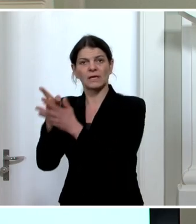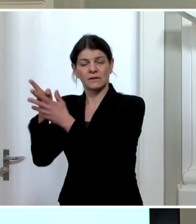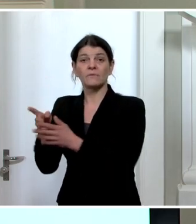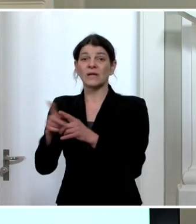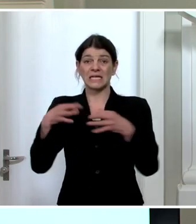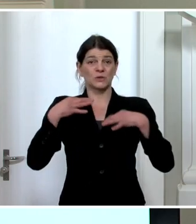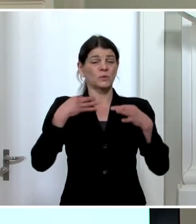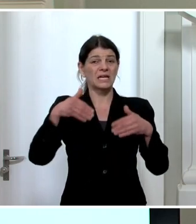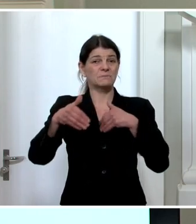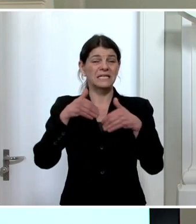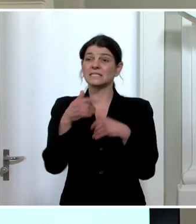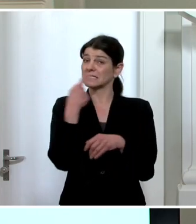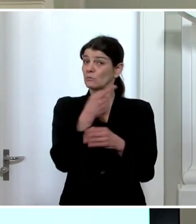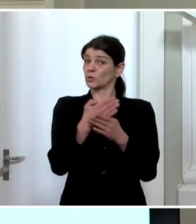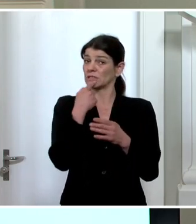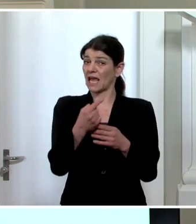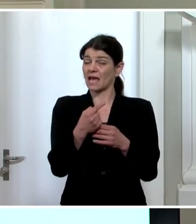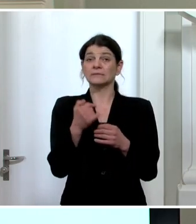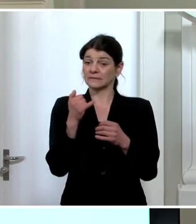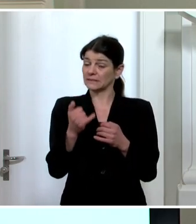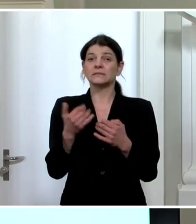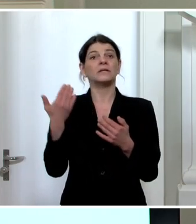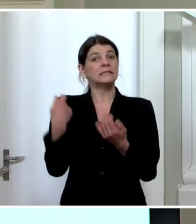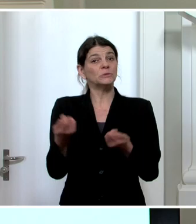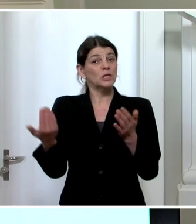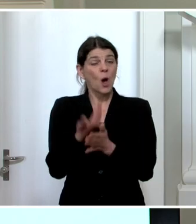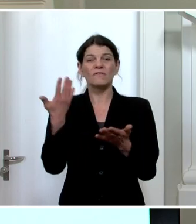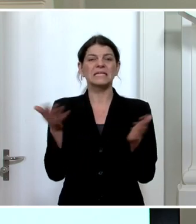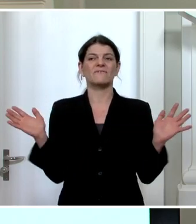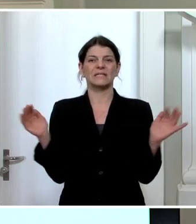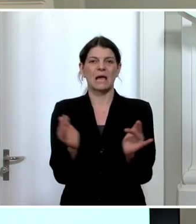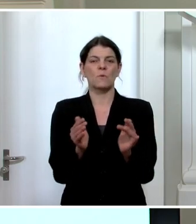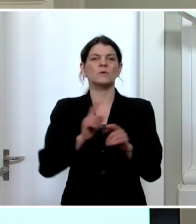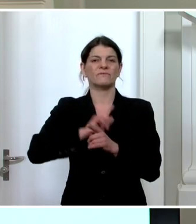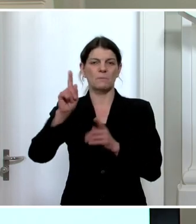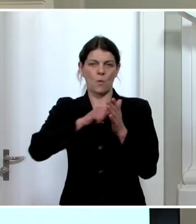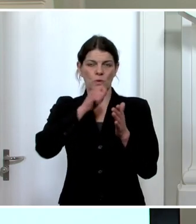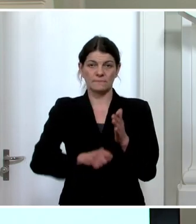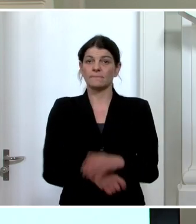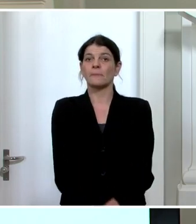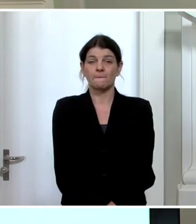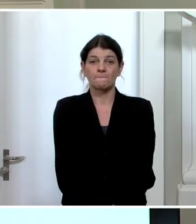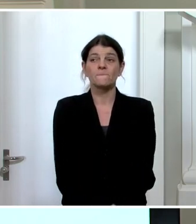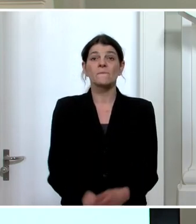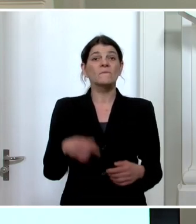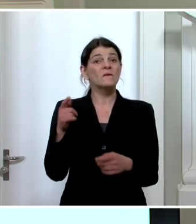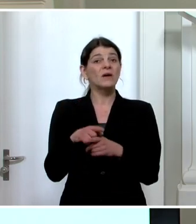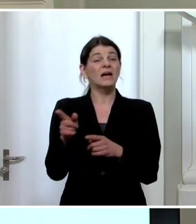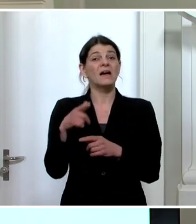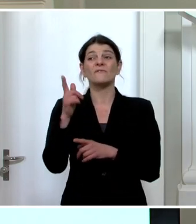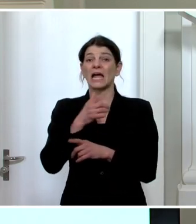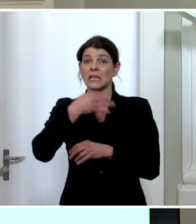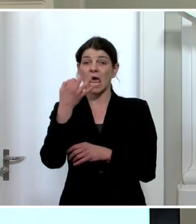bereits ausgeführt, gehört dazu neu auch das Versammlungsverbot. Das während der Feiertage